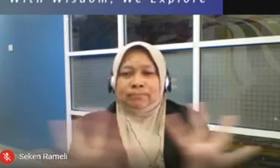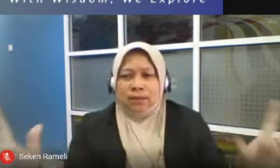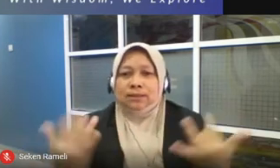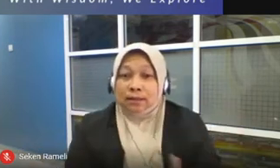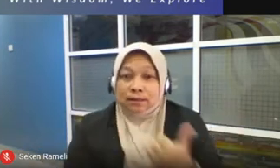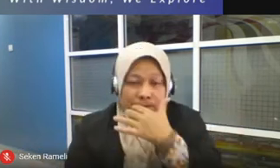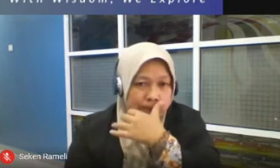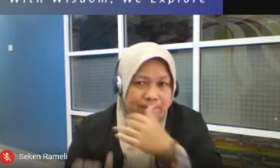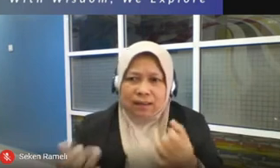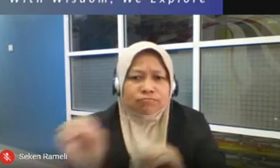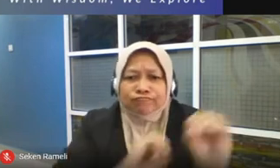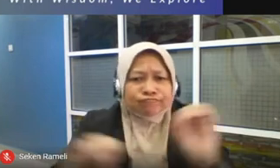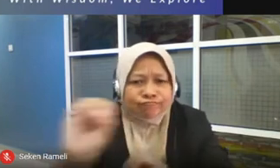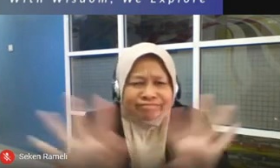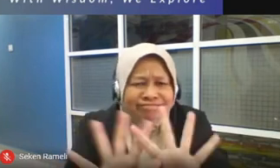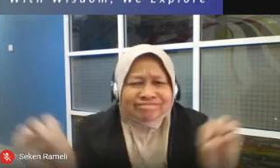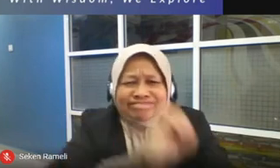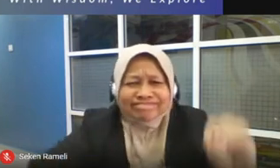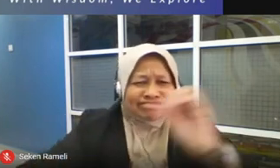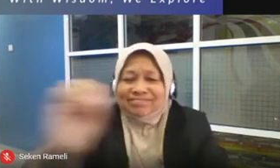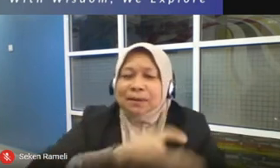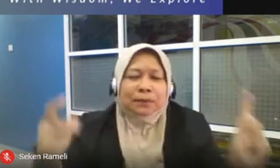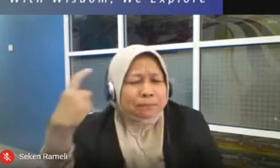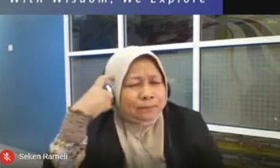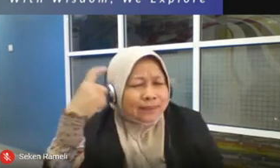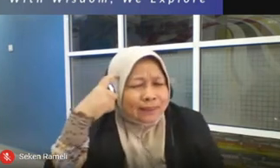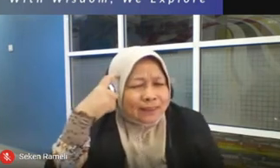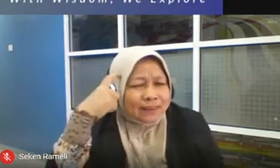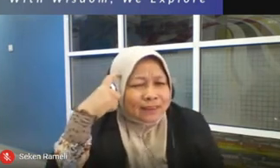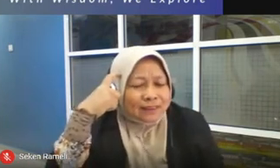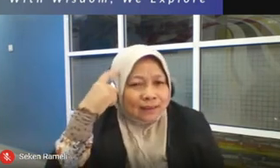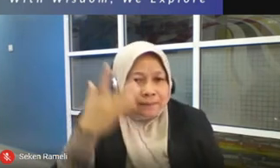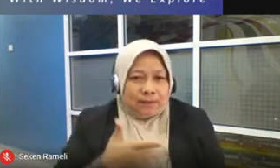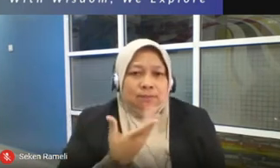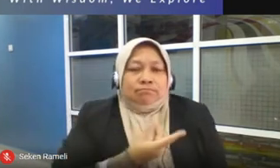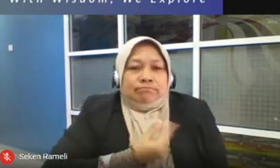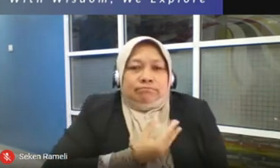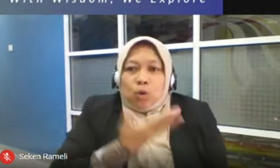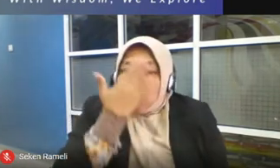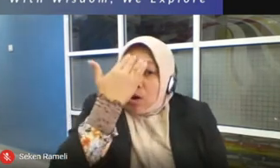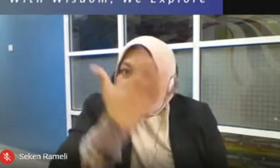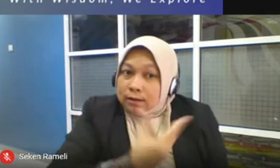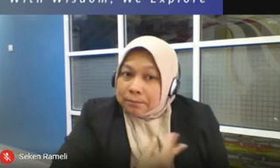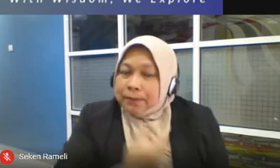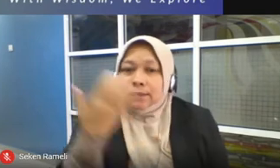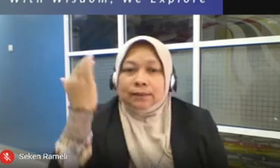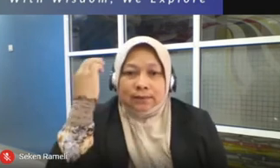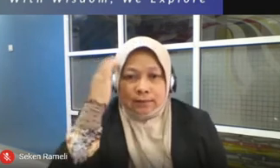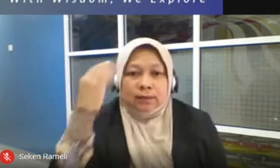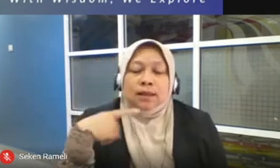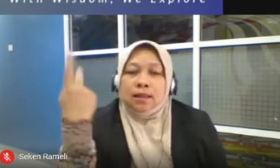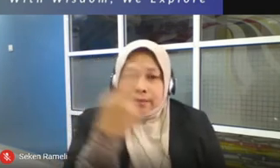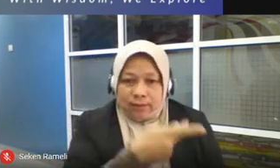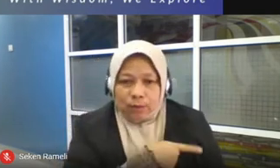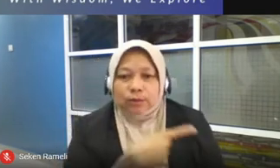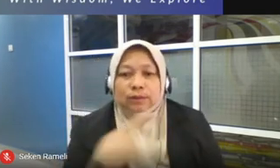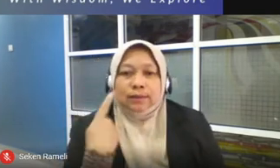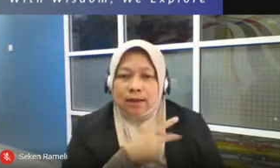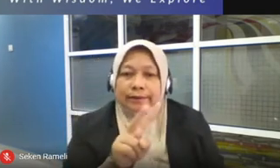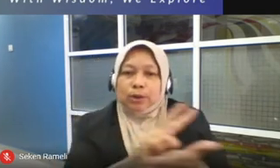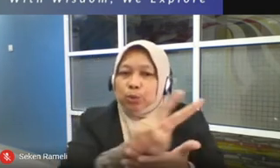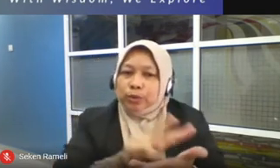dalam, sekarang ni tak ada, depan saya tak ada orang, tetapi agak nervous juga. Sebab apa? Bila kita tahu bahawa kita punya